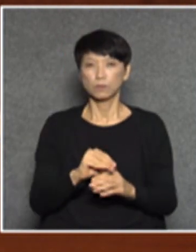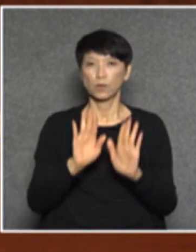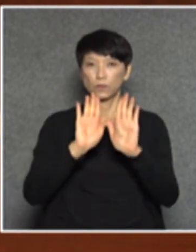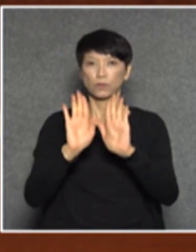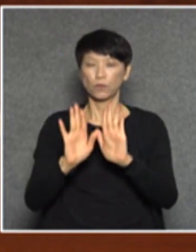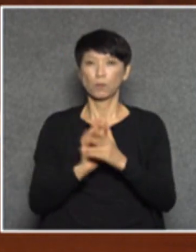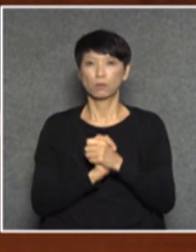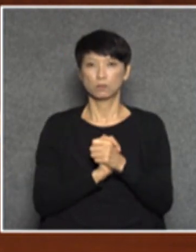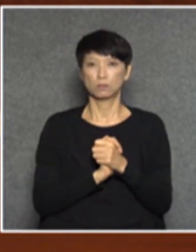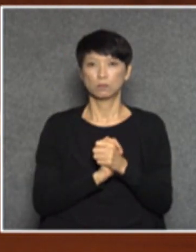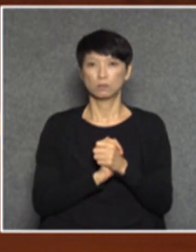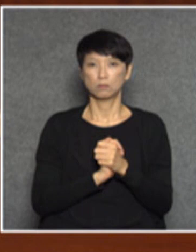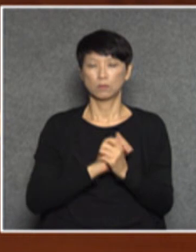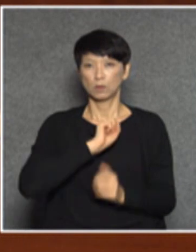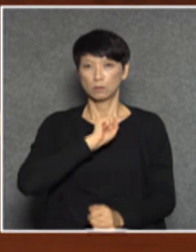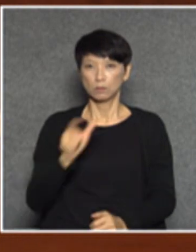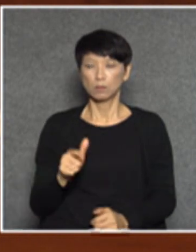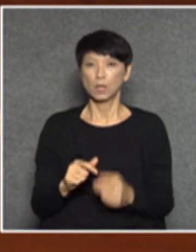概